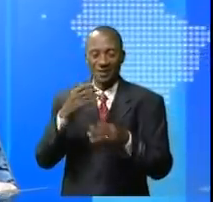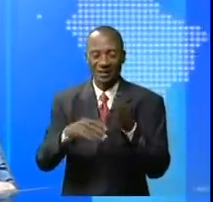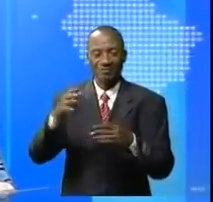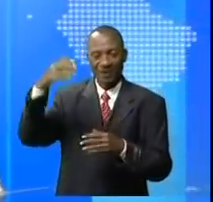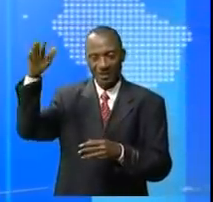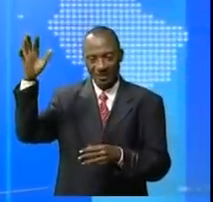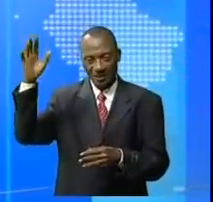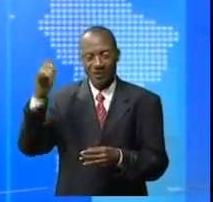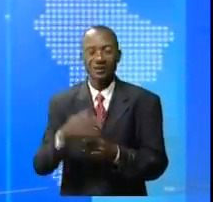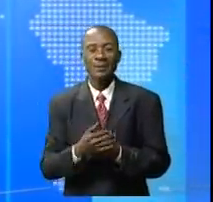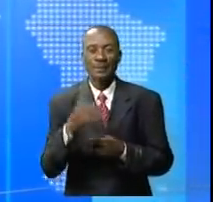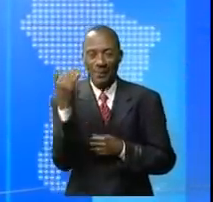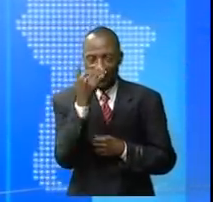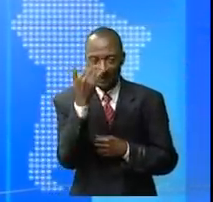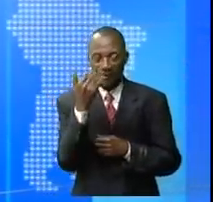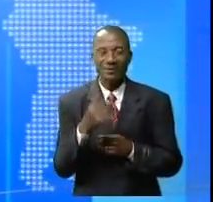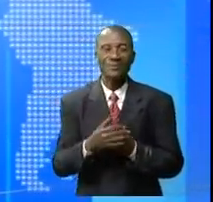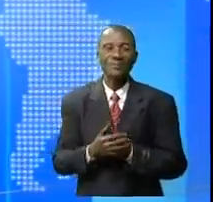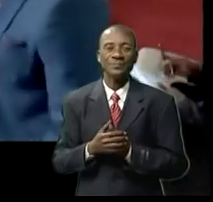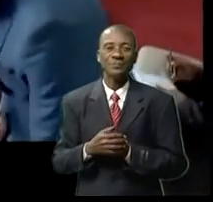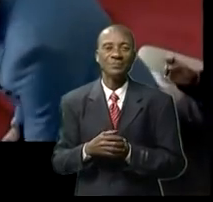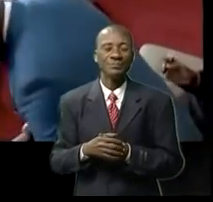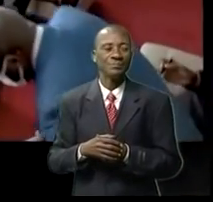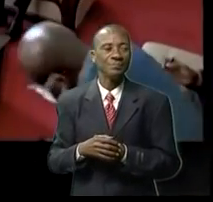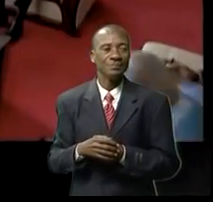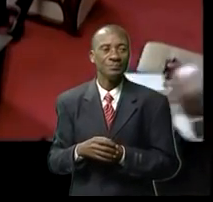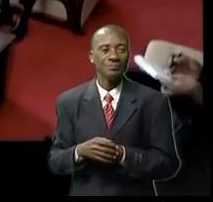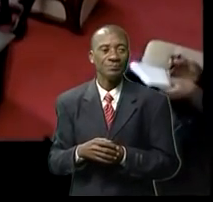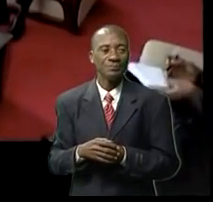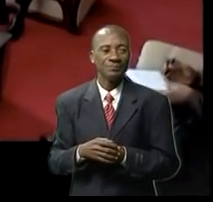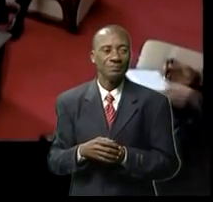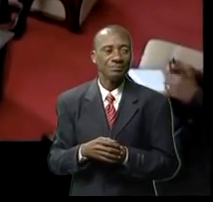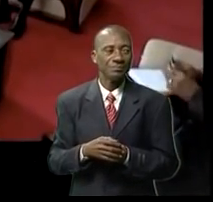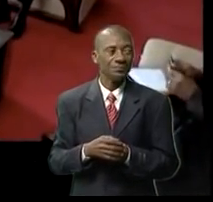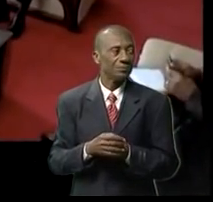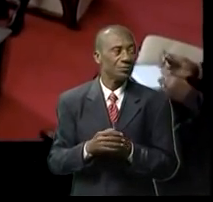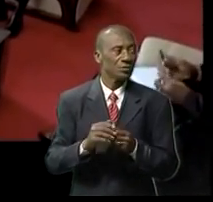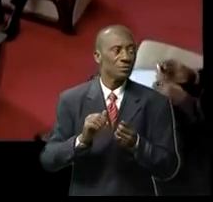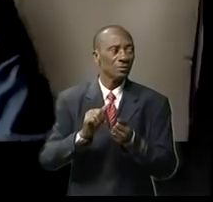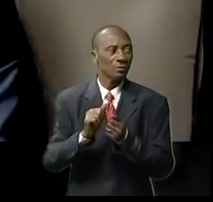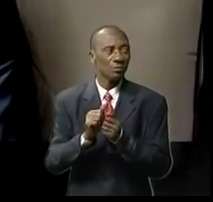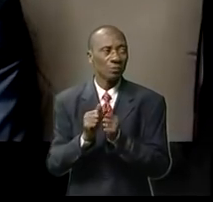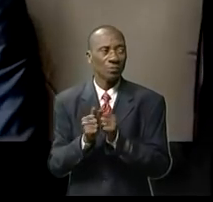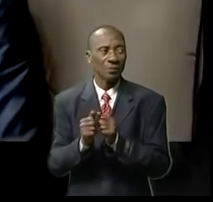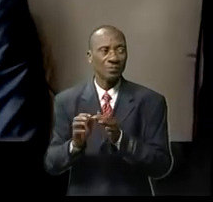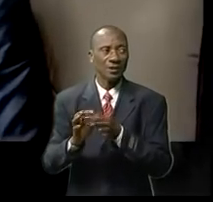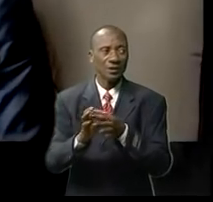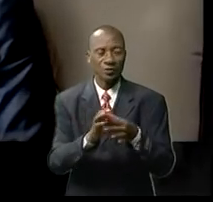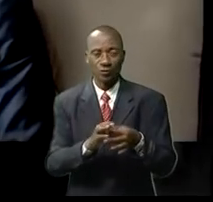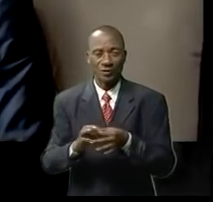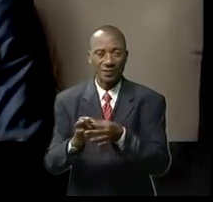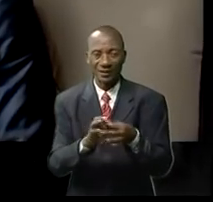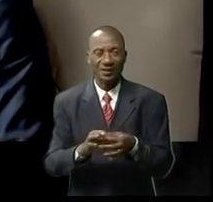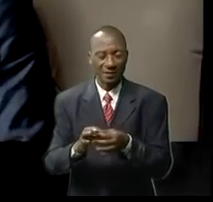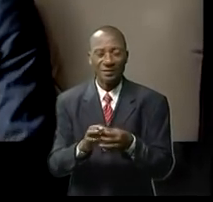en faveur de la population congolaise. L'élan des solidarités aux sinistrés du volcan de Nyiragongo continue à se